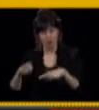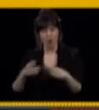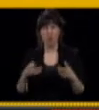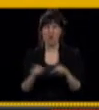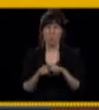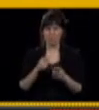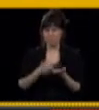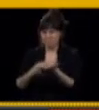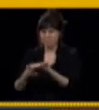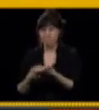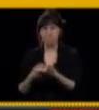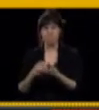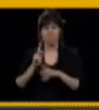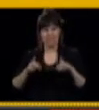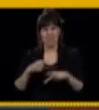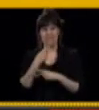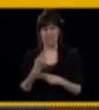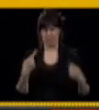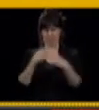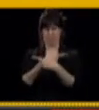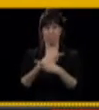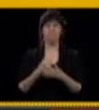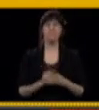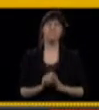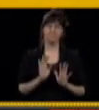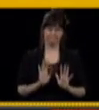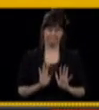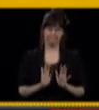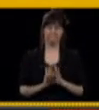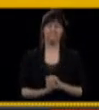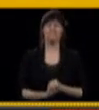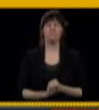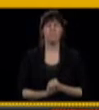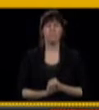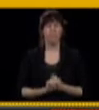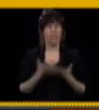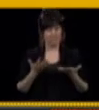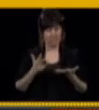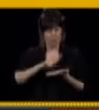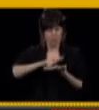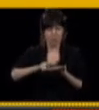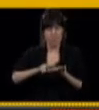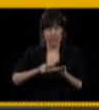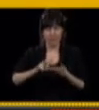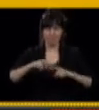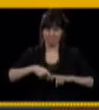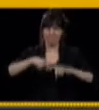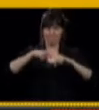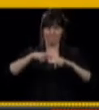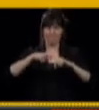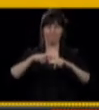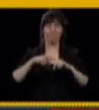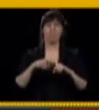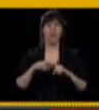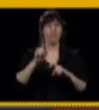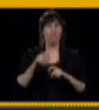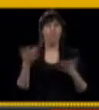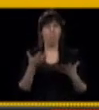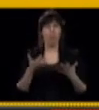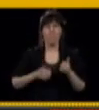le québec est sur pause faut autant possible qu'on reste tous à la maison